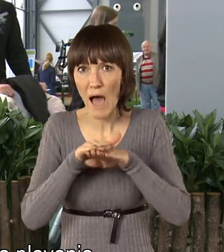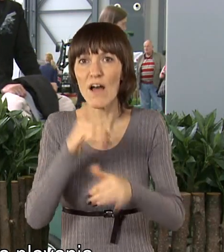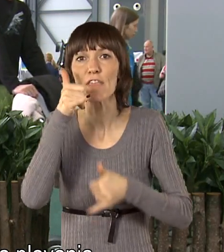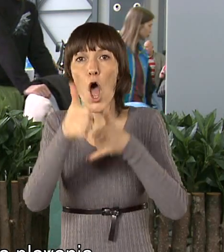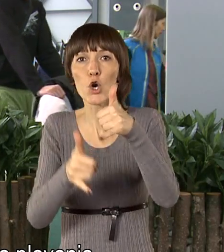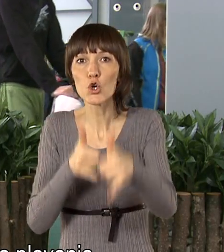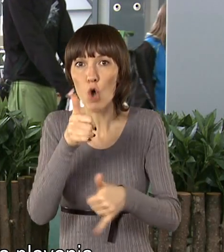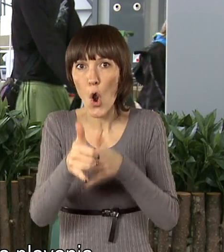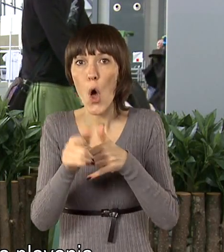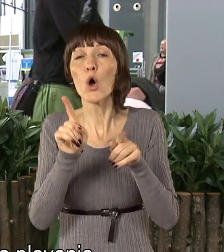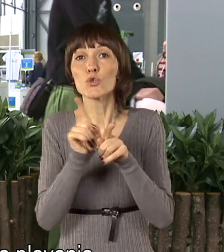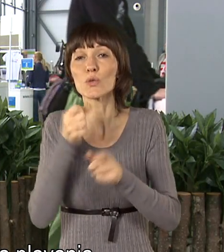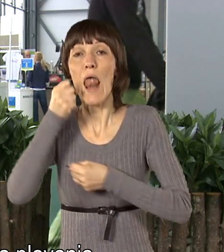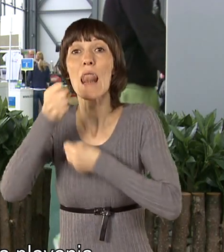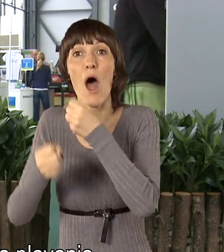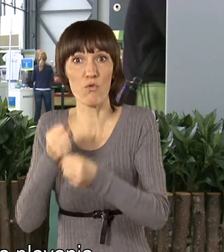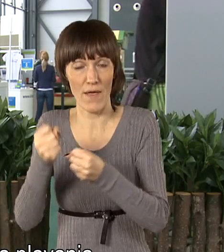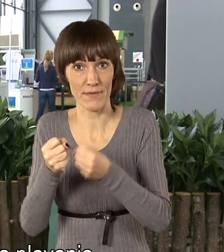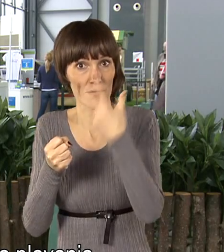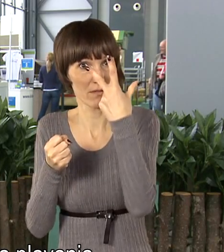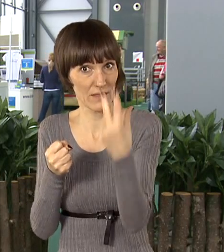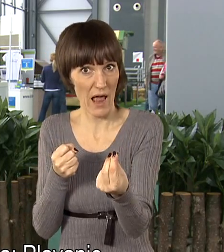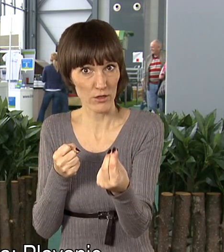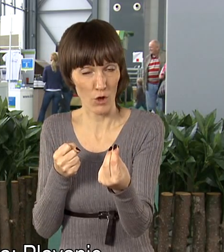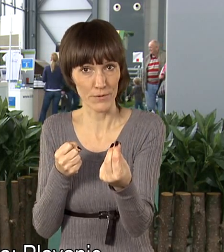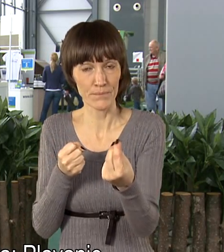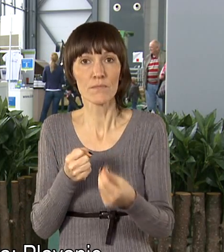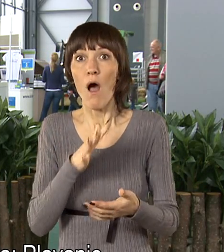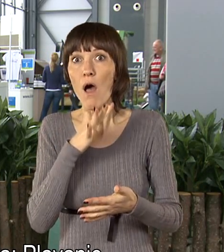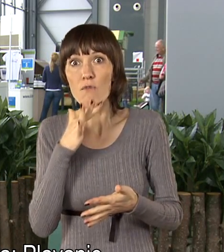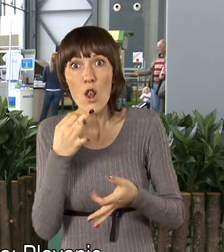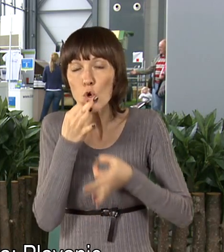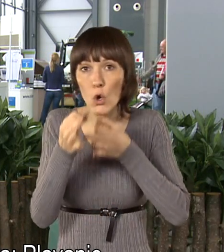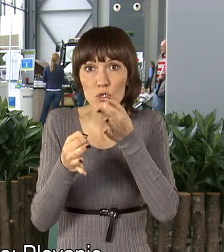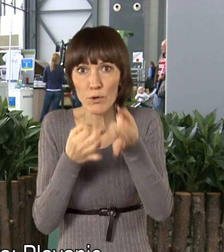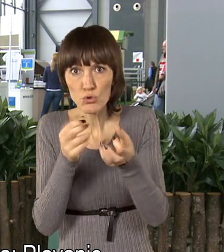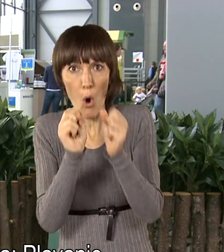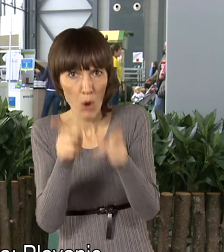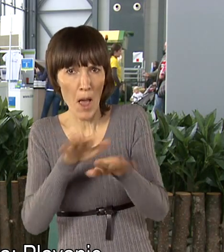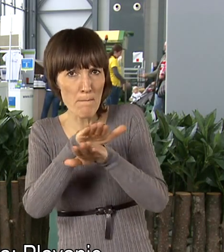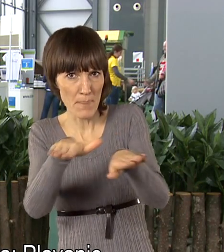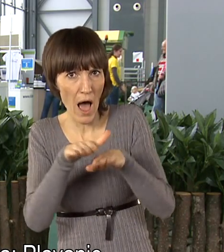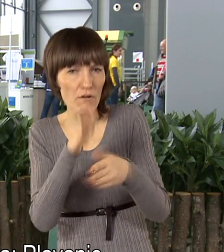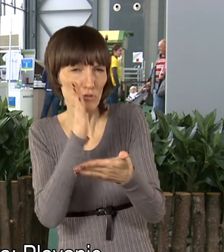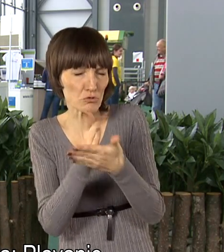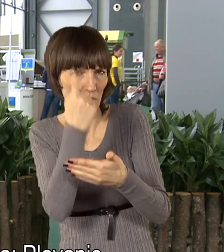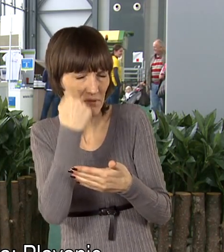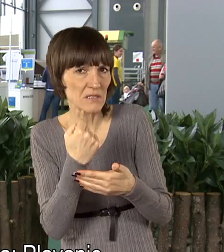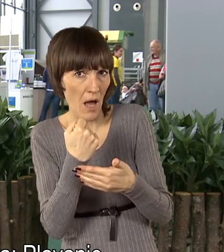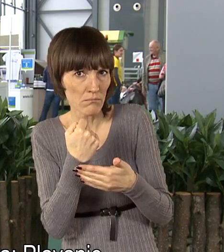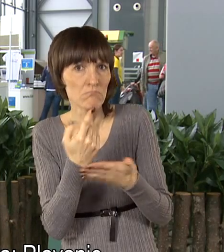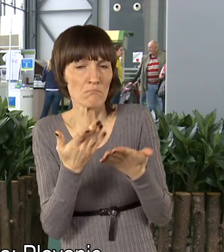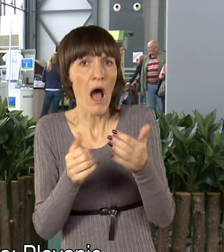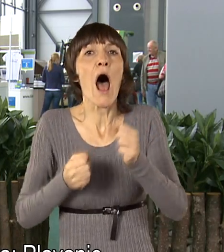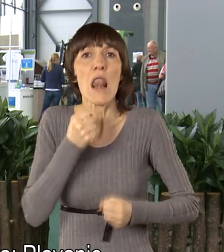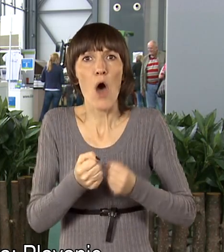plavanja, kolesarjenja in teka. Zdaj, večina se vedno vpraša, v redu plavanje si